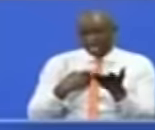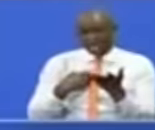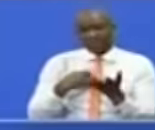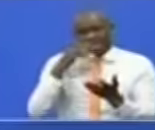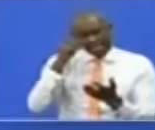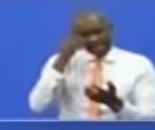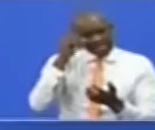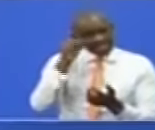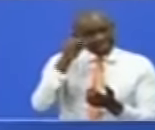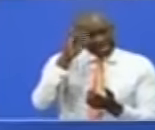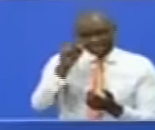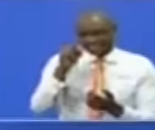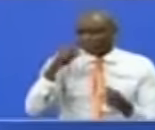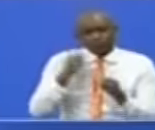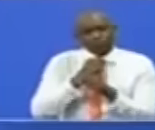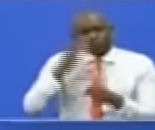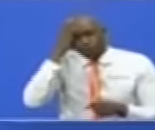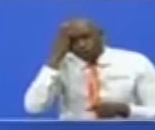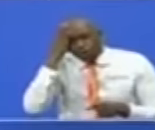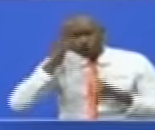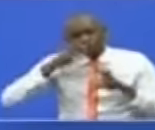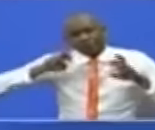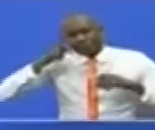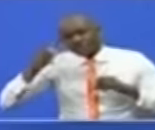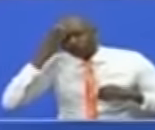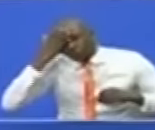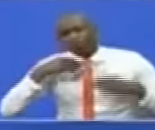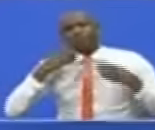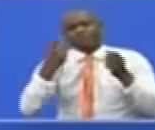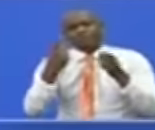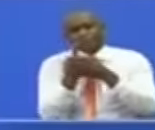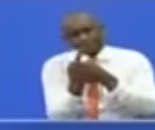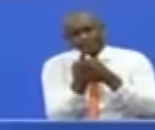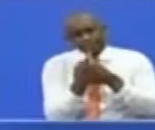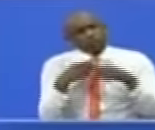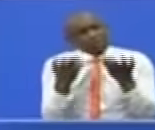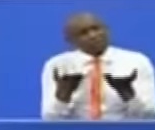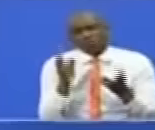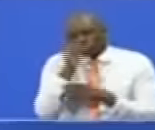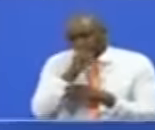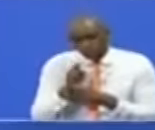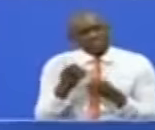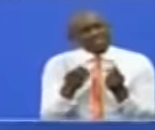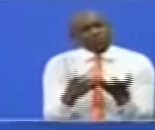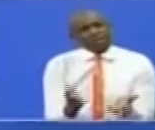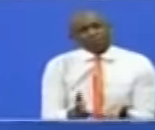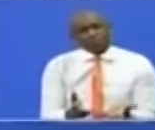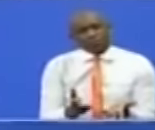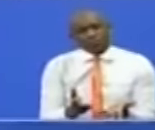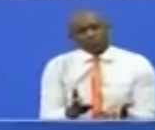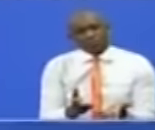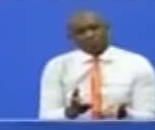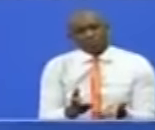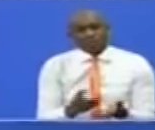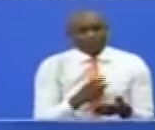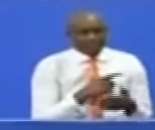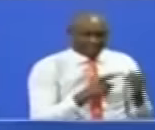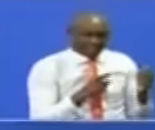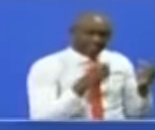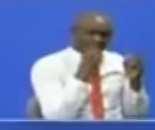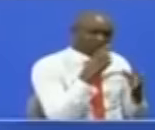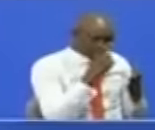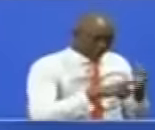hii idara ya ujasusi haijafanya uchunguzi vizuri ijue nani ana hizo bunduki na mbona wanazitumia kwa urahisi rahisi. Lakini kauli ambazo tunazipokea kutoka kule